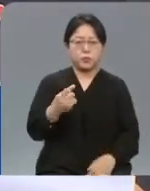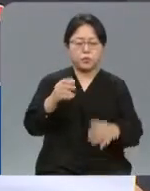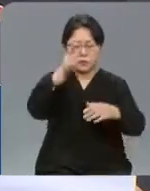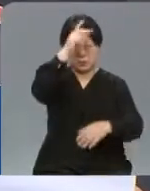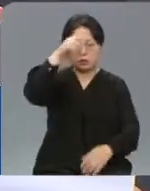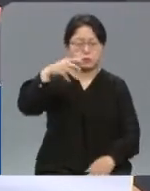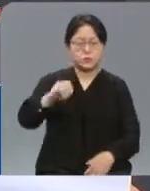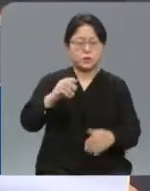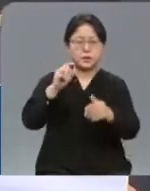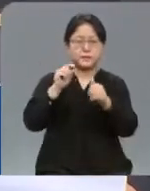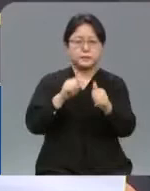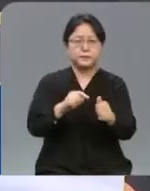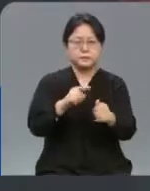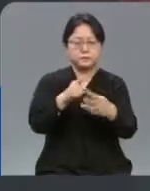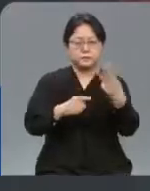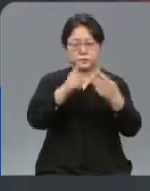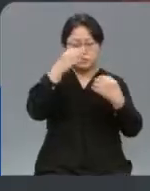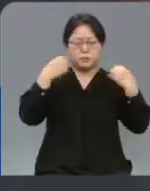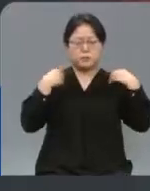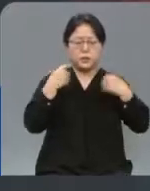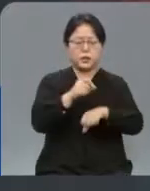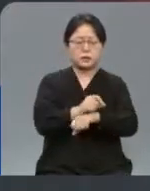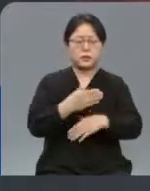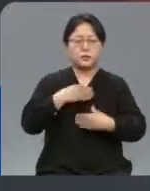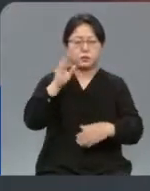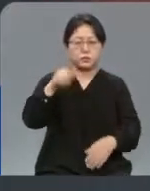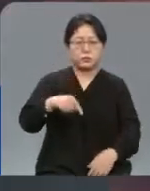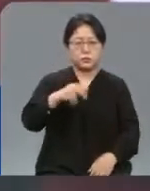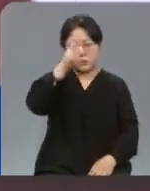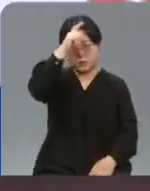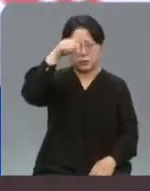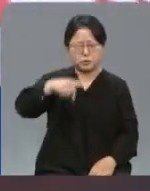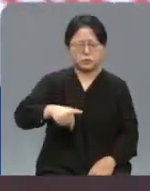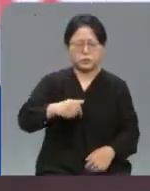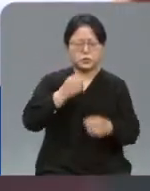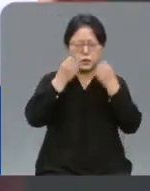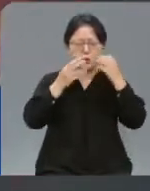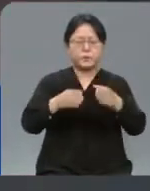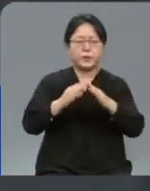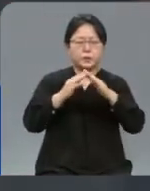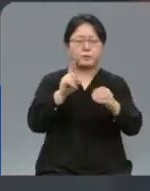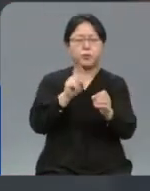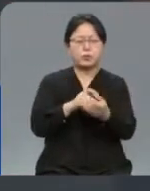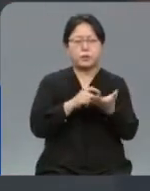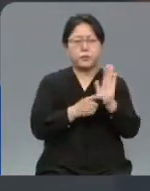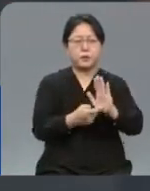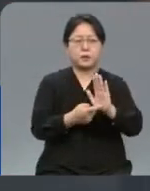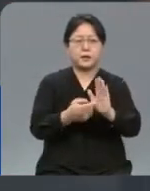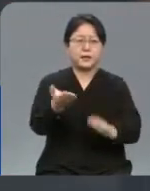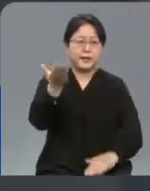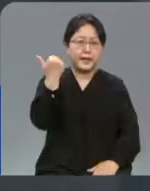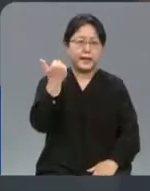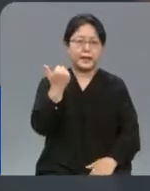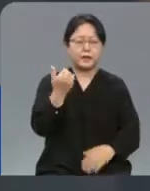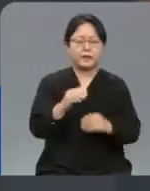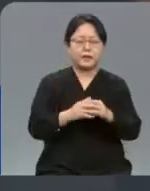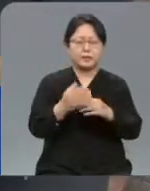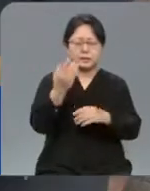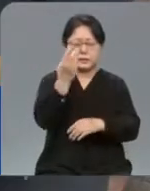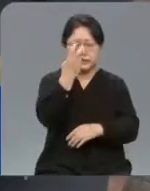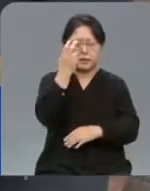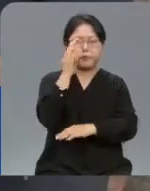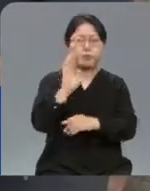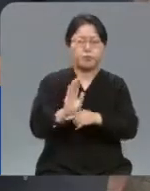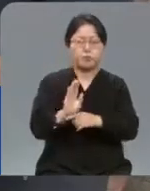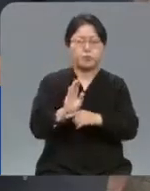임명 으로 윤성열 정부가 강행한 행정안전부 경찰국 순서 레 저희가 들어났다 며 이는 과거 치안본부 시절로 되돌려